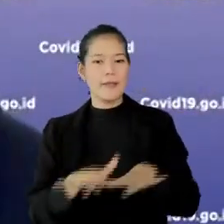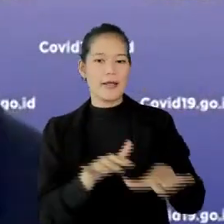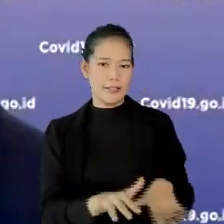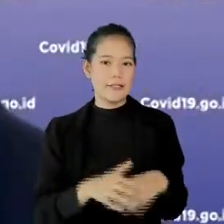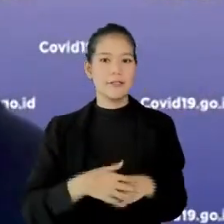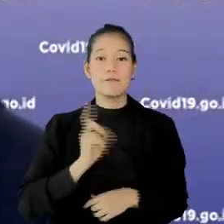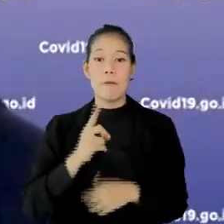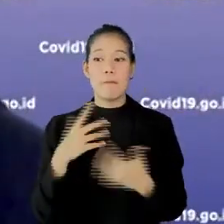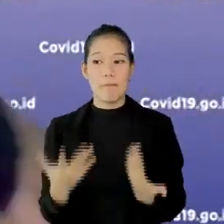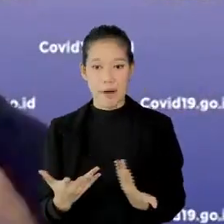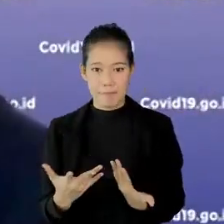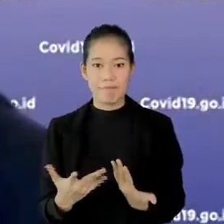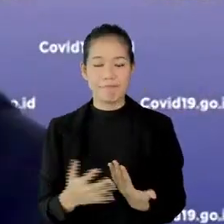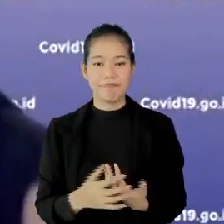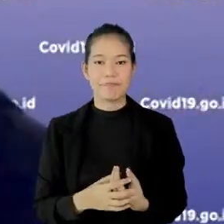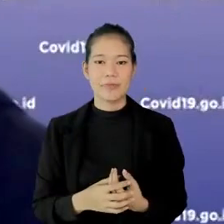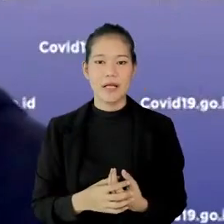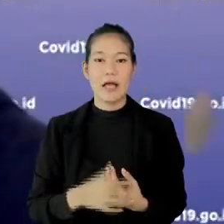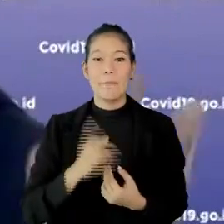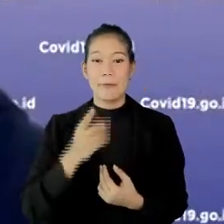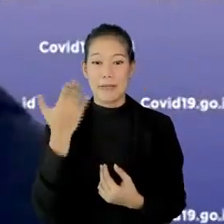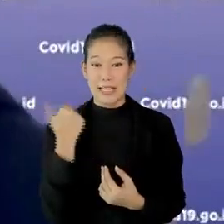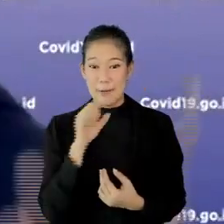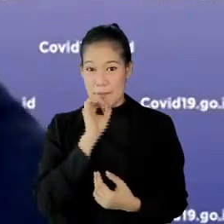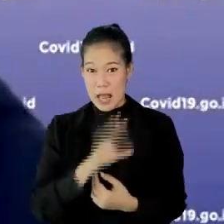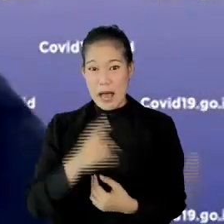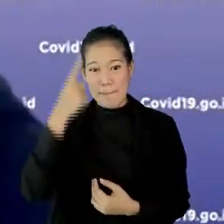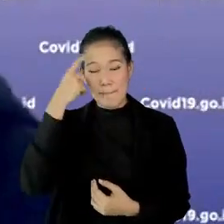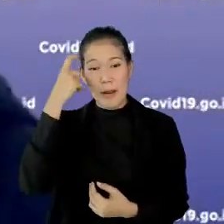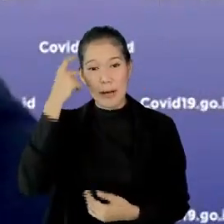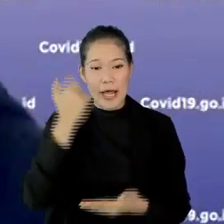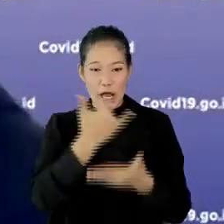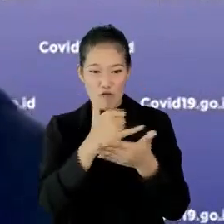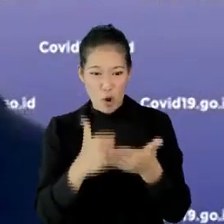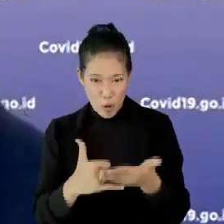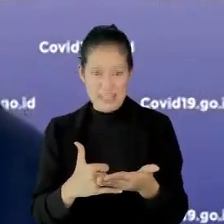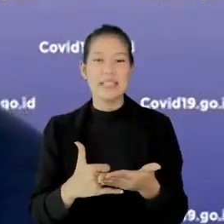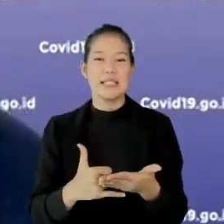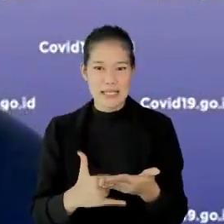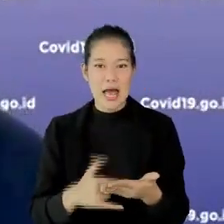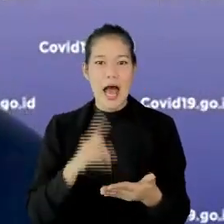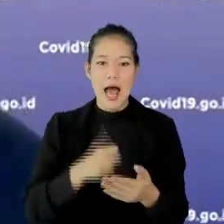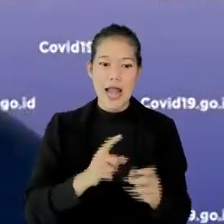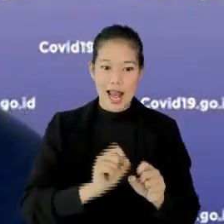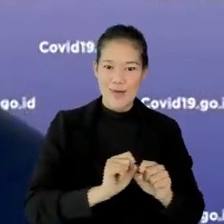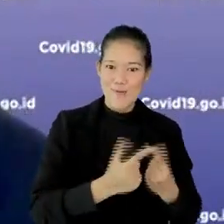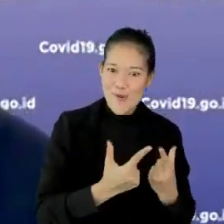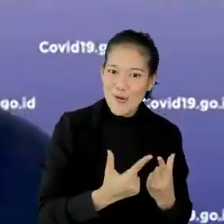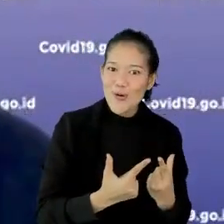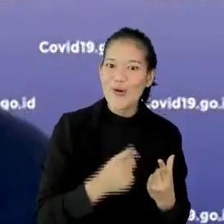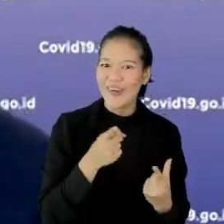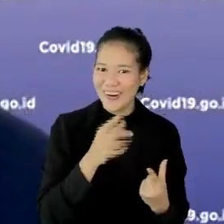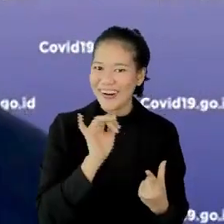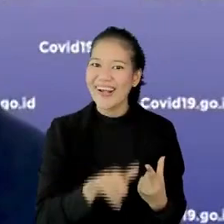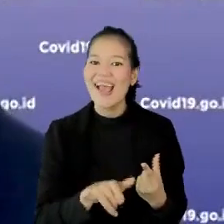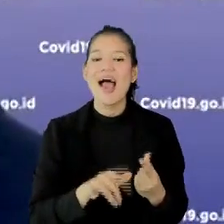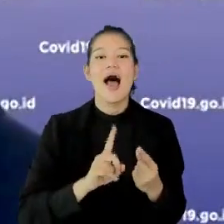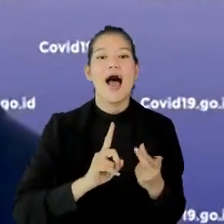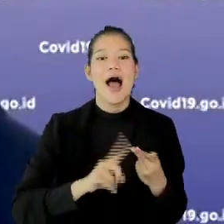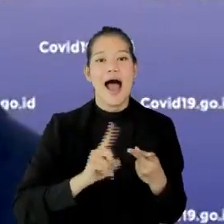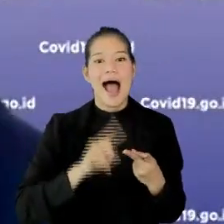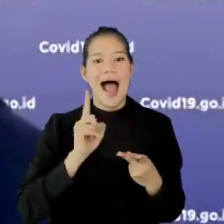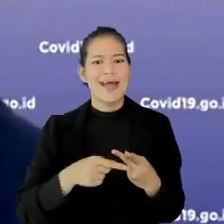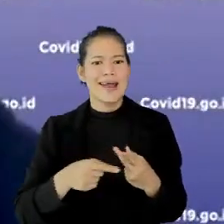berhati-hati. Karena seperti yang sudah terjadi pembelajaran sebelumnya, ada libur di sana, begitu ya. Kemudian